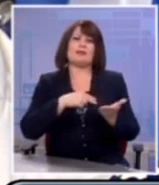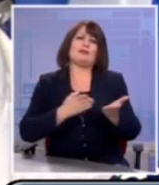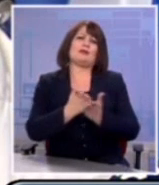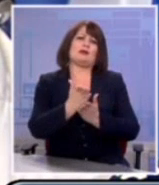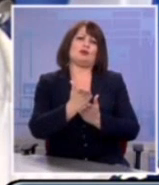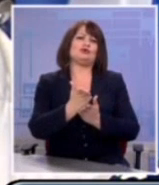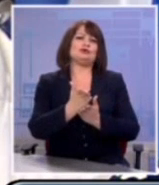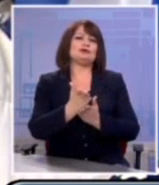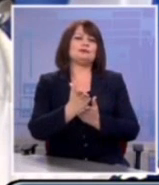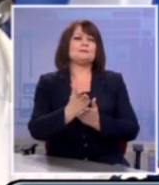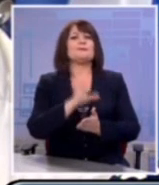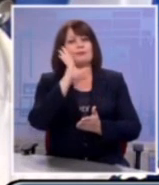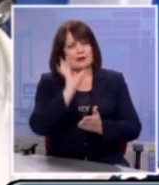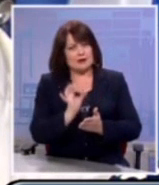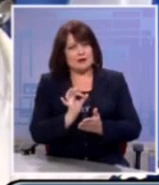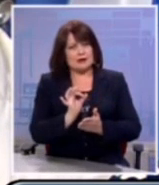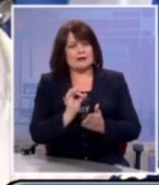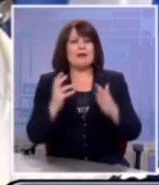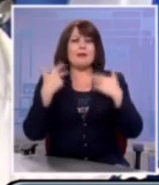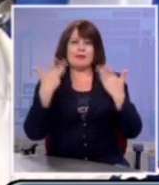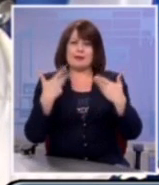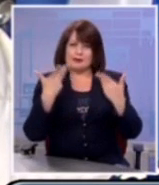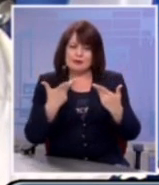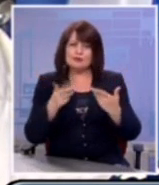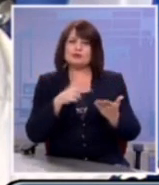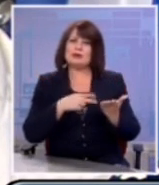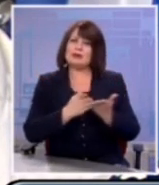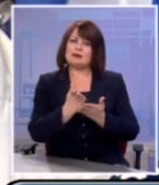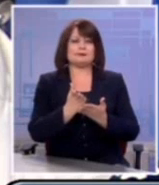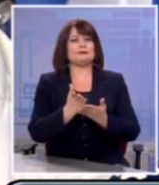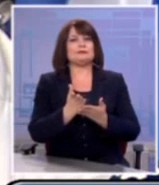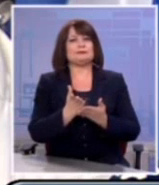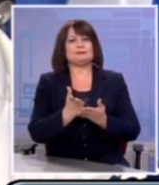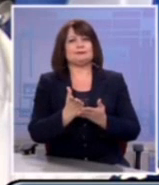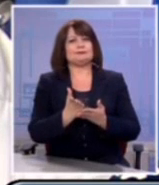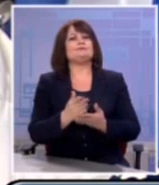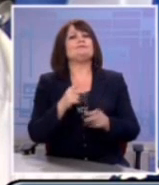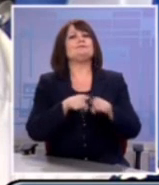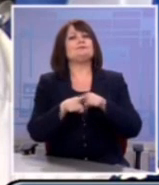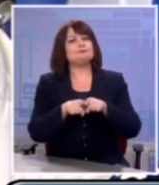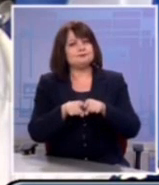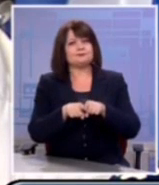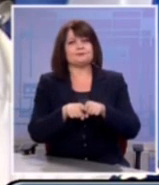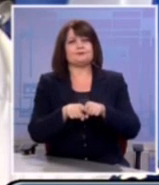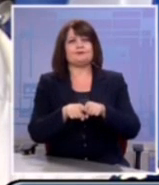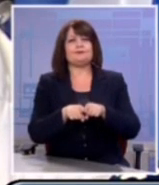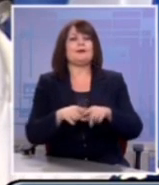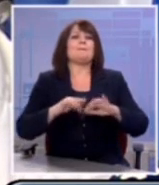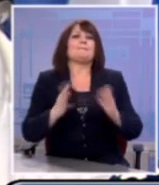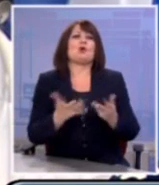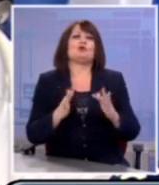δικαιοσύνη, αλήθεια, λογοδοσία και δικαιοσύνη όσον αφορά το